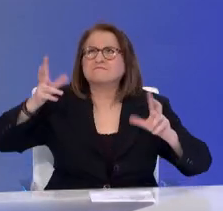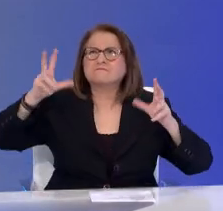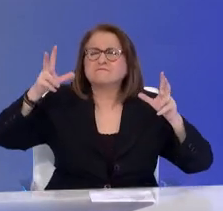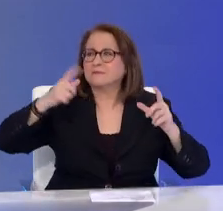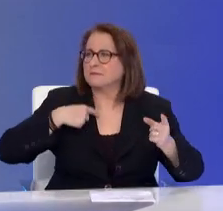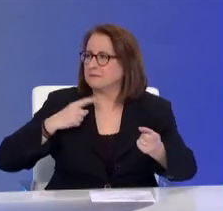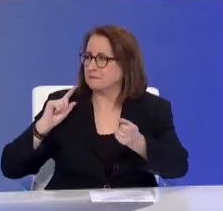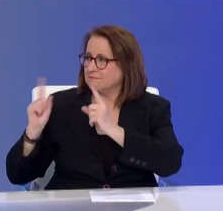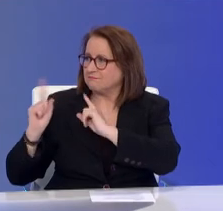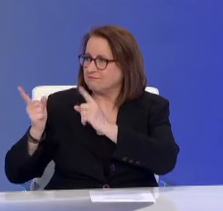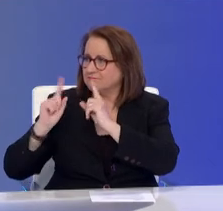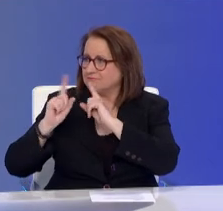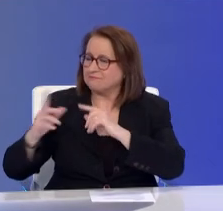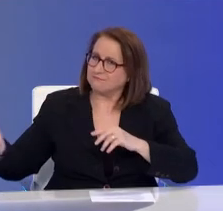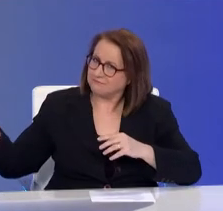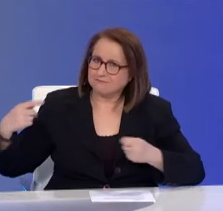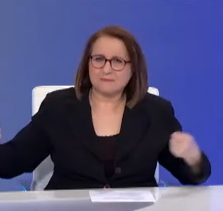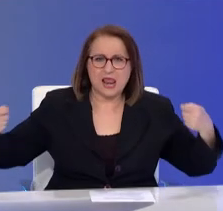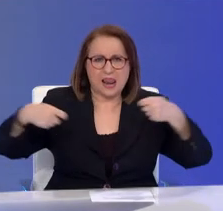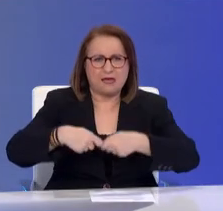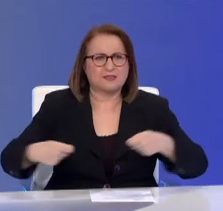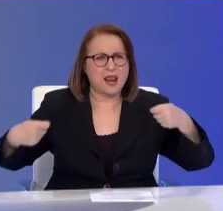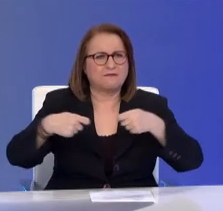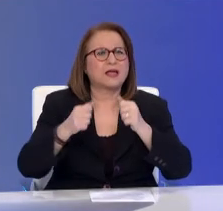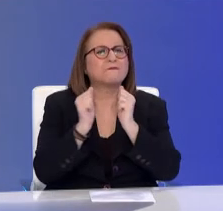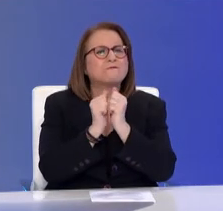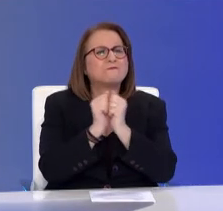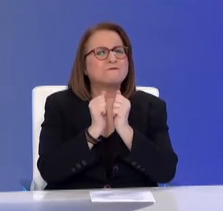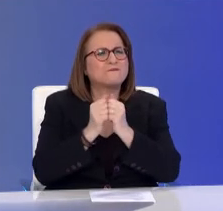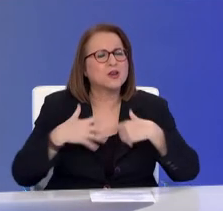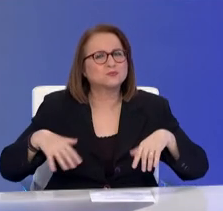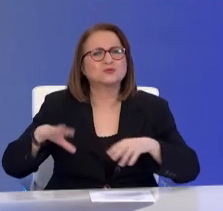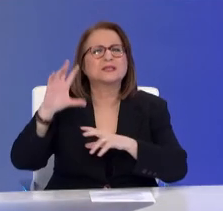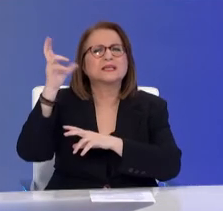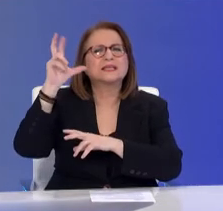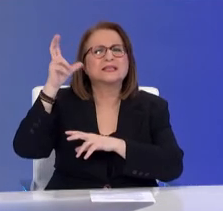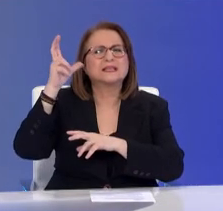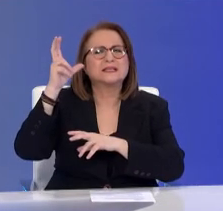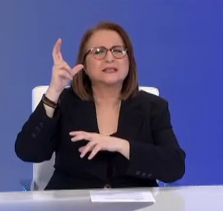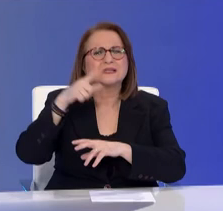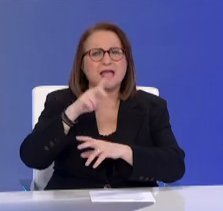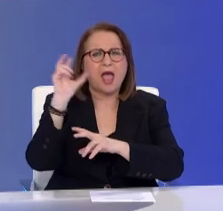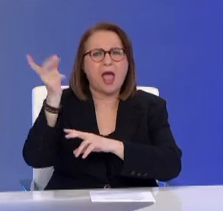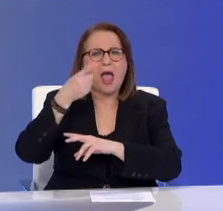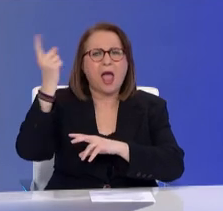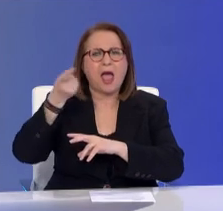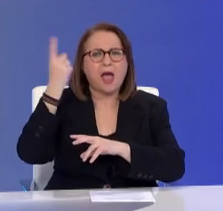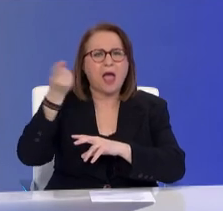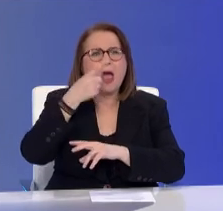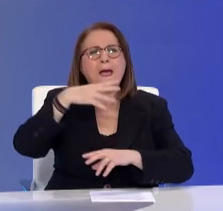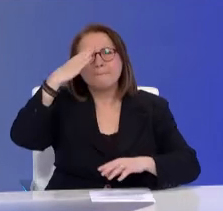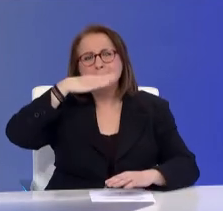λοιπόν αποφασίσαμε να αναστηλώσουμε τους ανεμόμηλους της